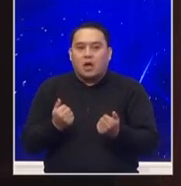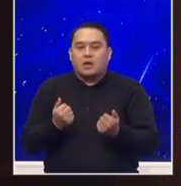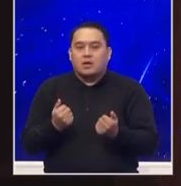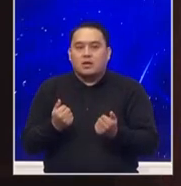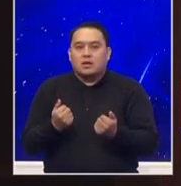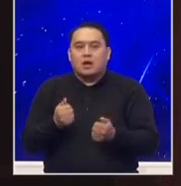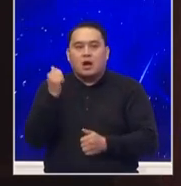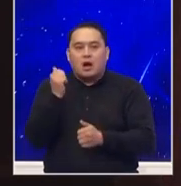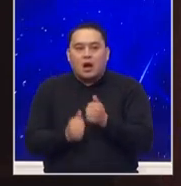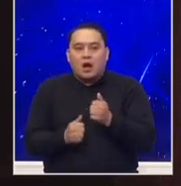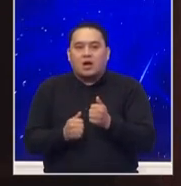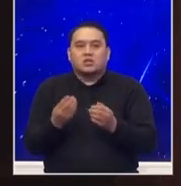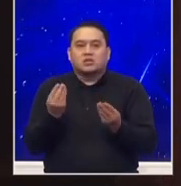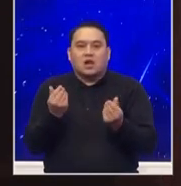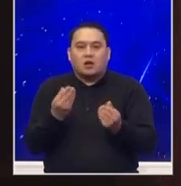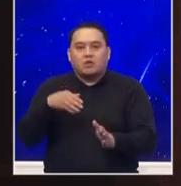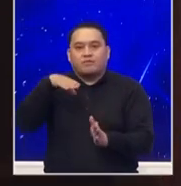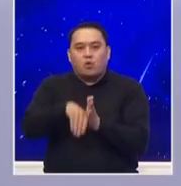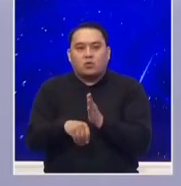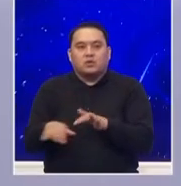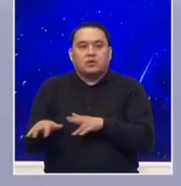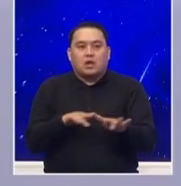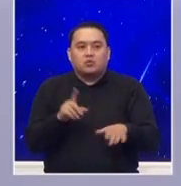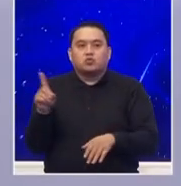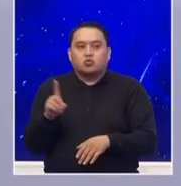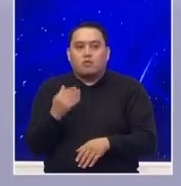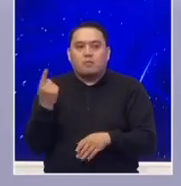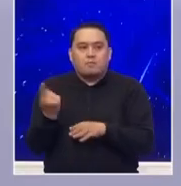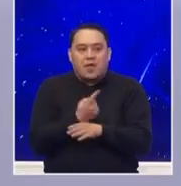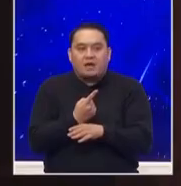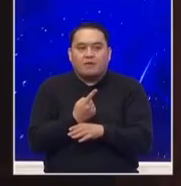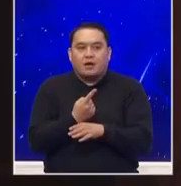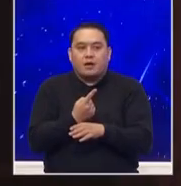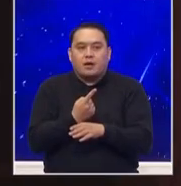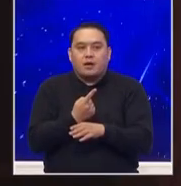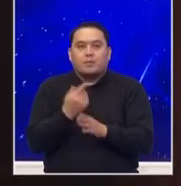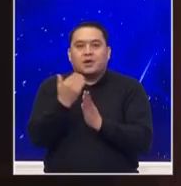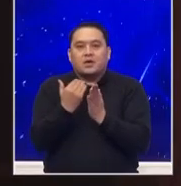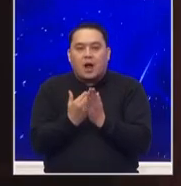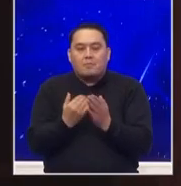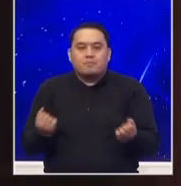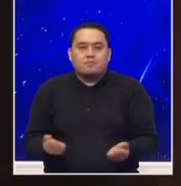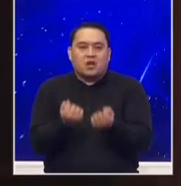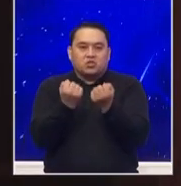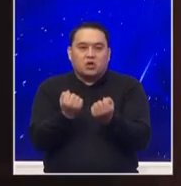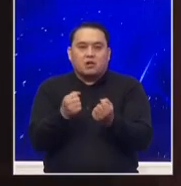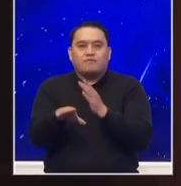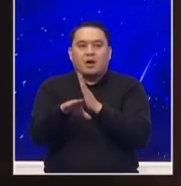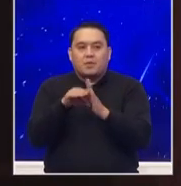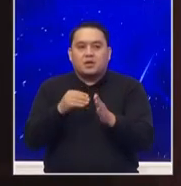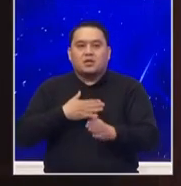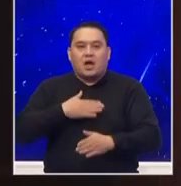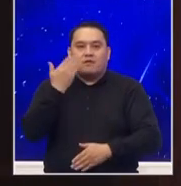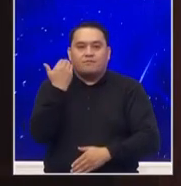мы работаем. Каждая копейка будет вложена в дело. За то, что вы вот первая такая прекрасная программа поддержали, проголосовали, я